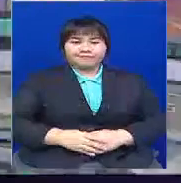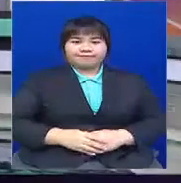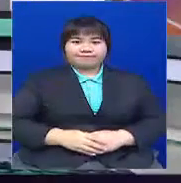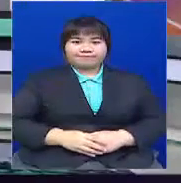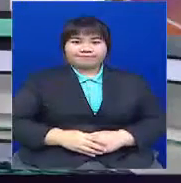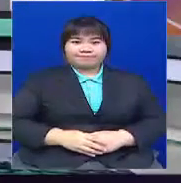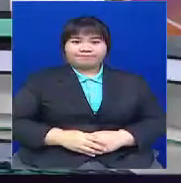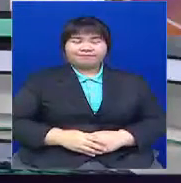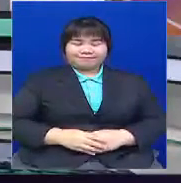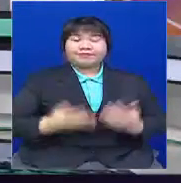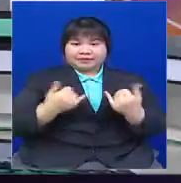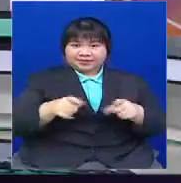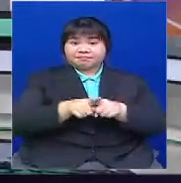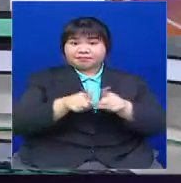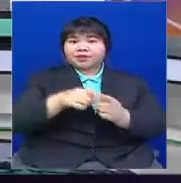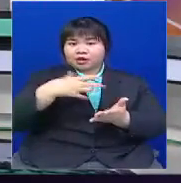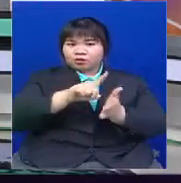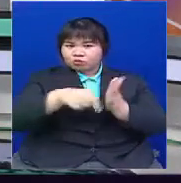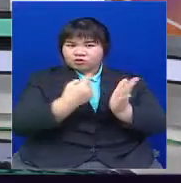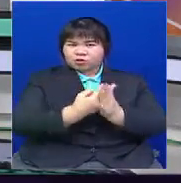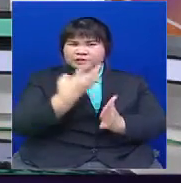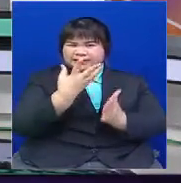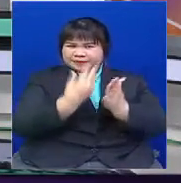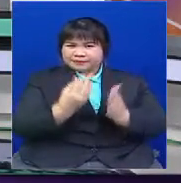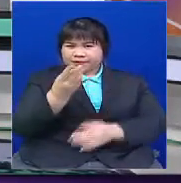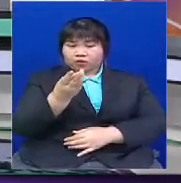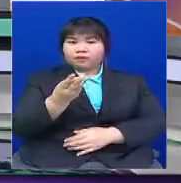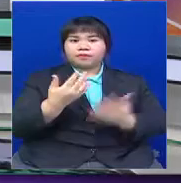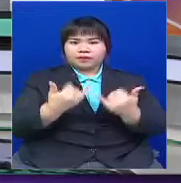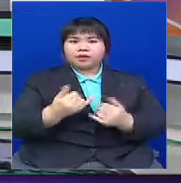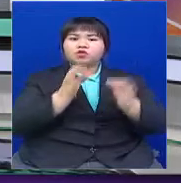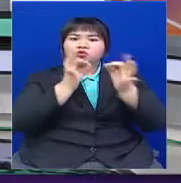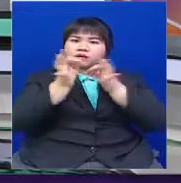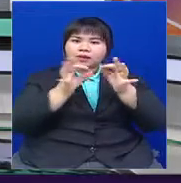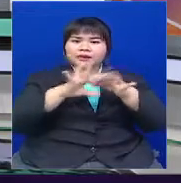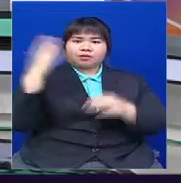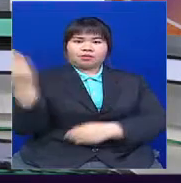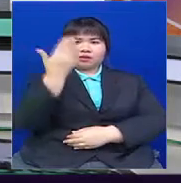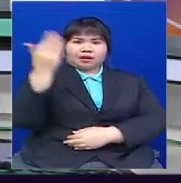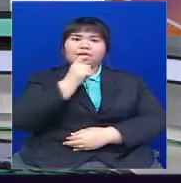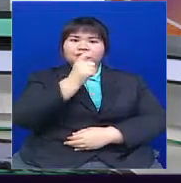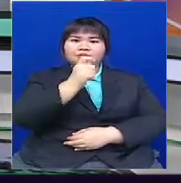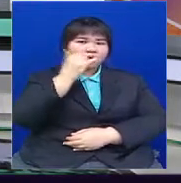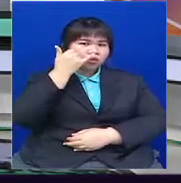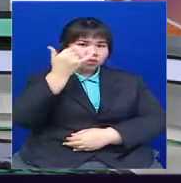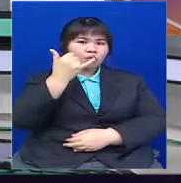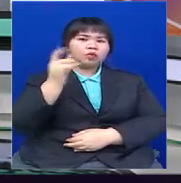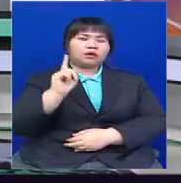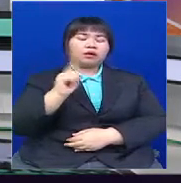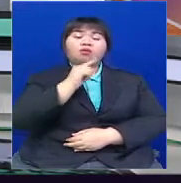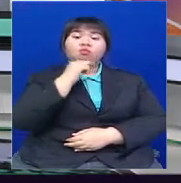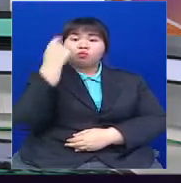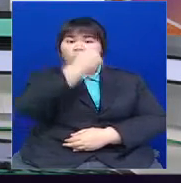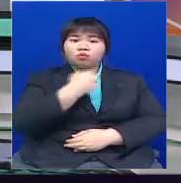ครับก็อย่างที่บอกว่าอีก4ชั่วโมงเศษเดี๋ยวนี้เราจะคุยเรื่องของสภาพอากาศในกับสัมภาษณ์สดด้วยว่าเอ๊ะถ้าเกิดว่าใคร